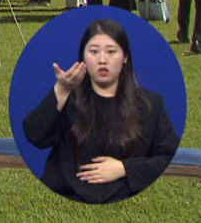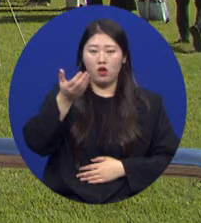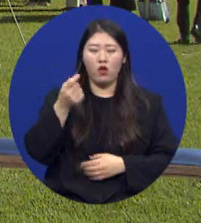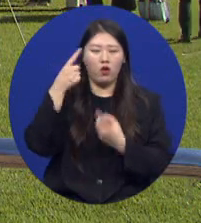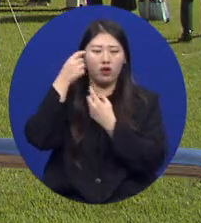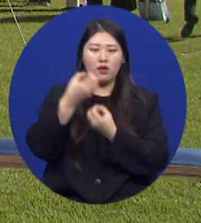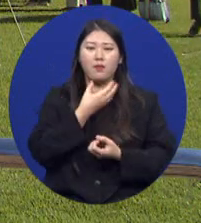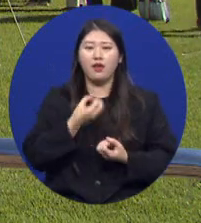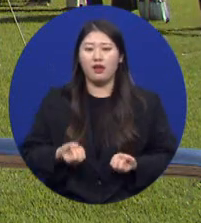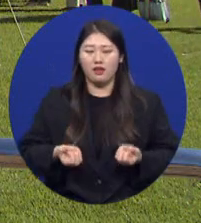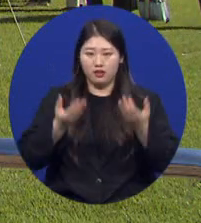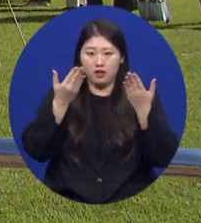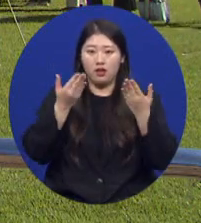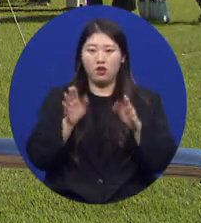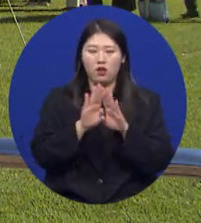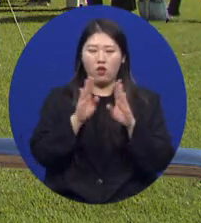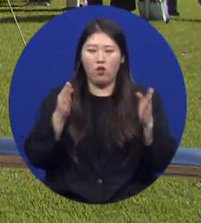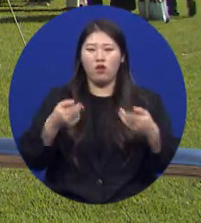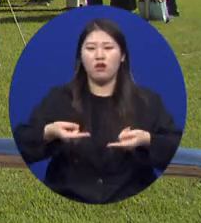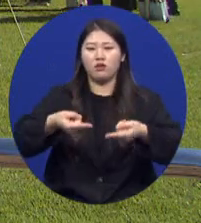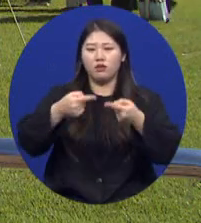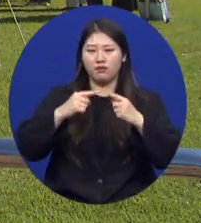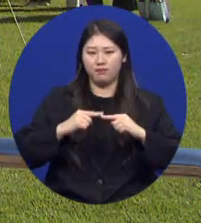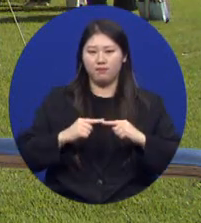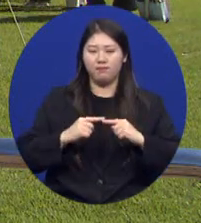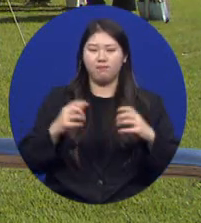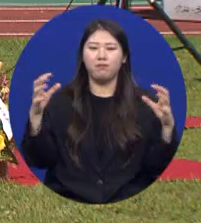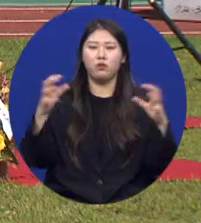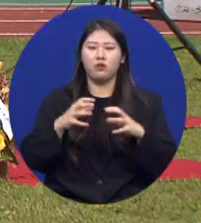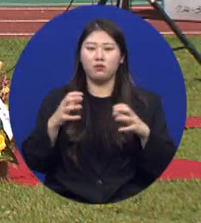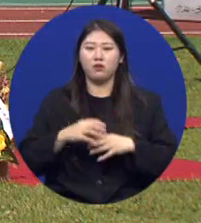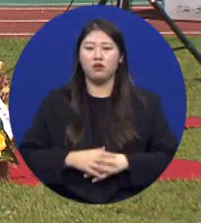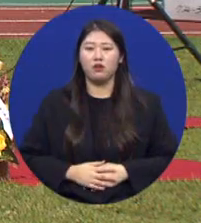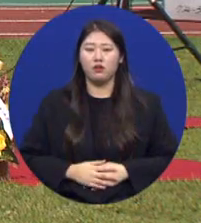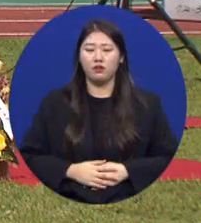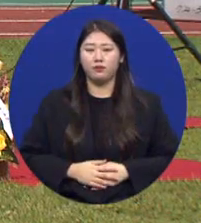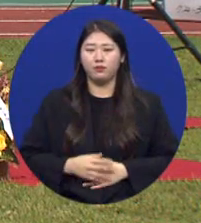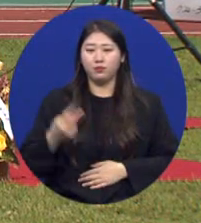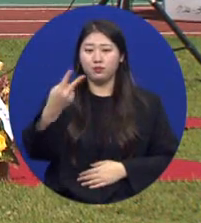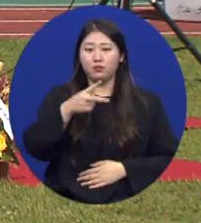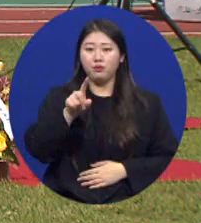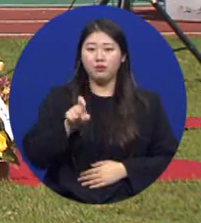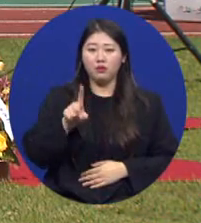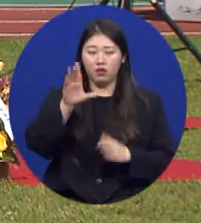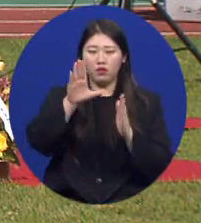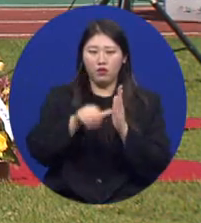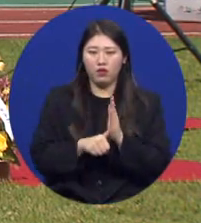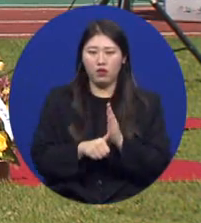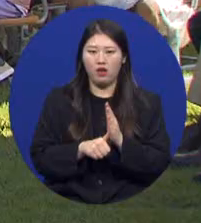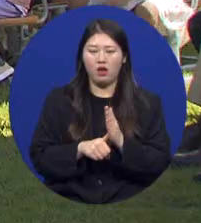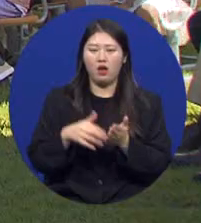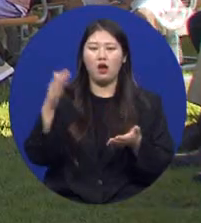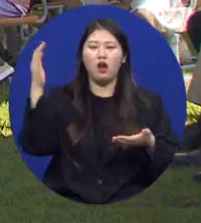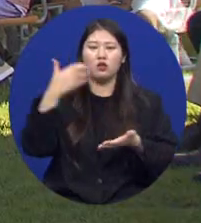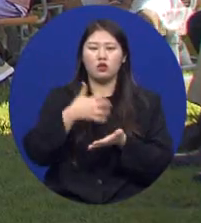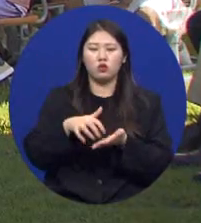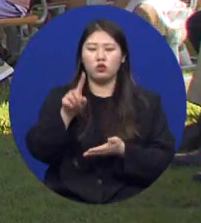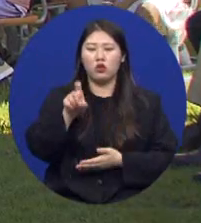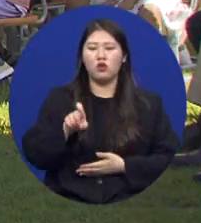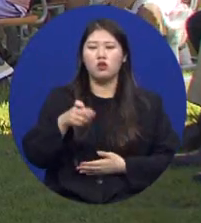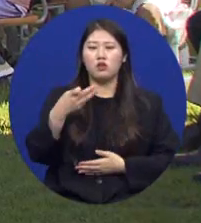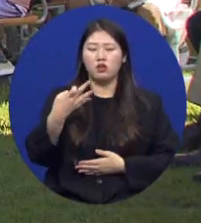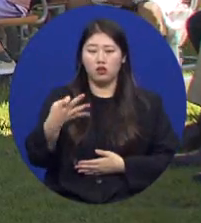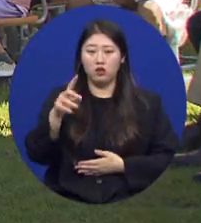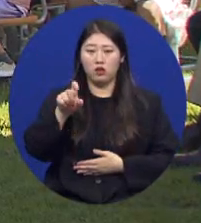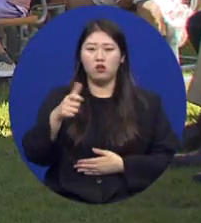열려 축하 손님들이 운동장을 가득 메웠습니다. 지난 2011년 전교생이 16명에 불과해 폐교